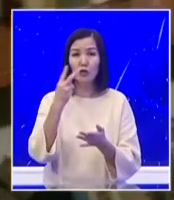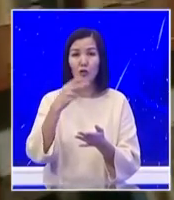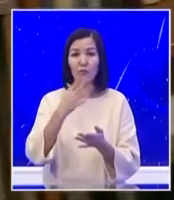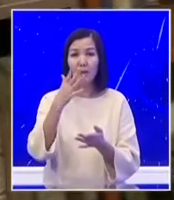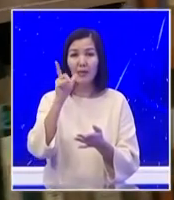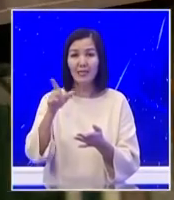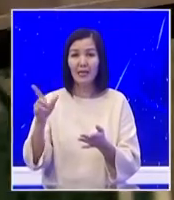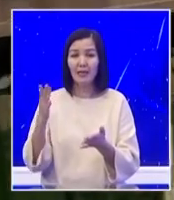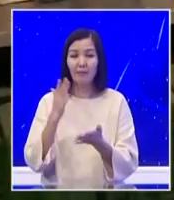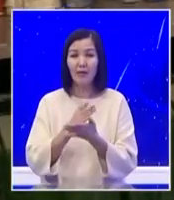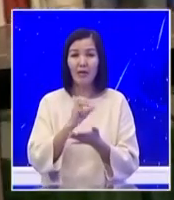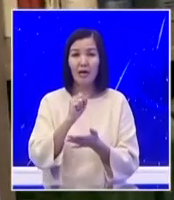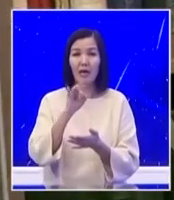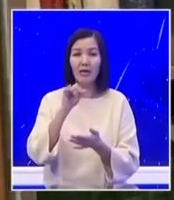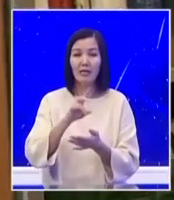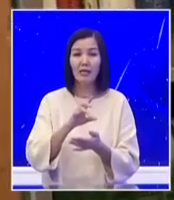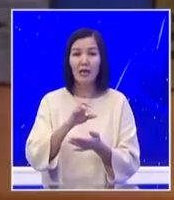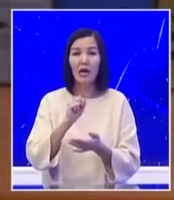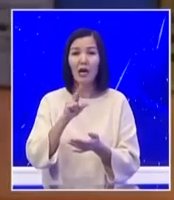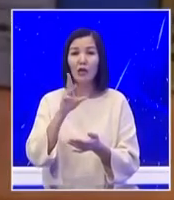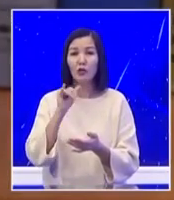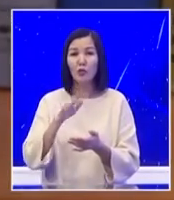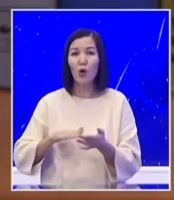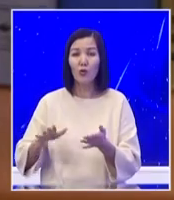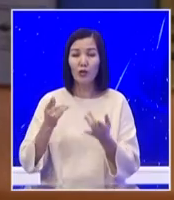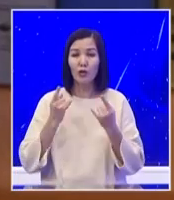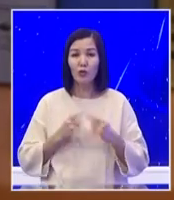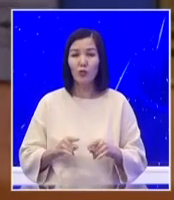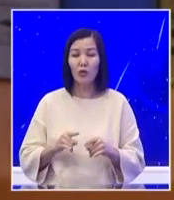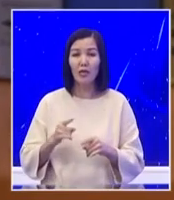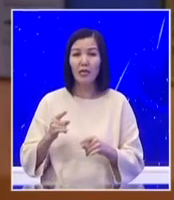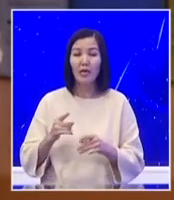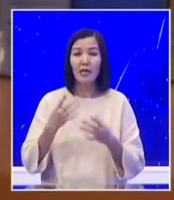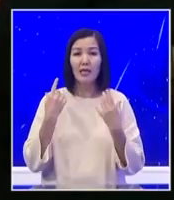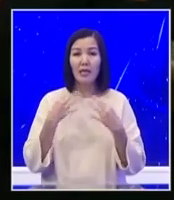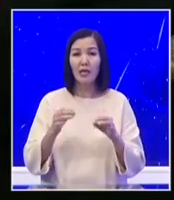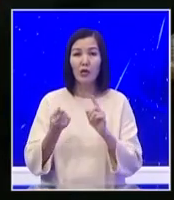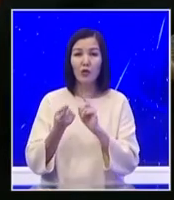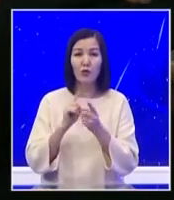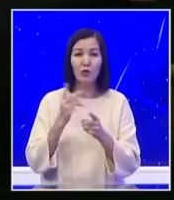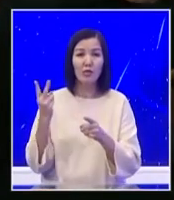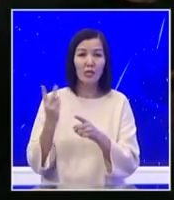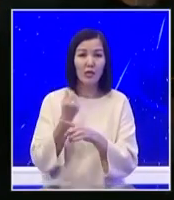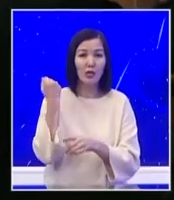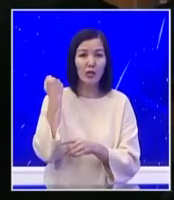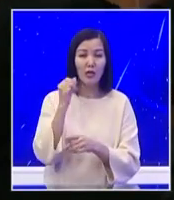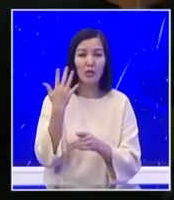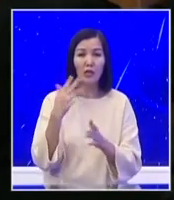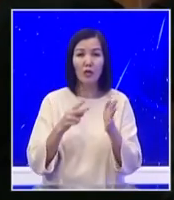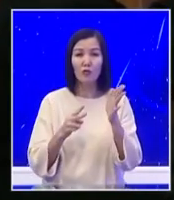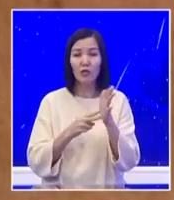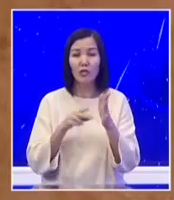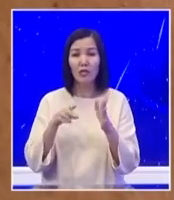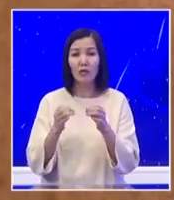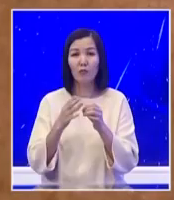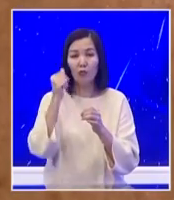бірі Арын Әлпейісов, Ақсу ауданының тумасы. Еркін күрестен екі дүркін чемпионы болған азамат қазір 57-де.